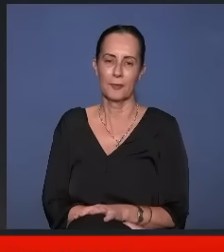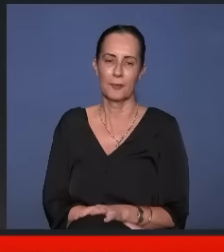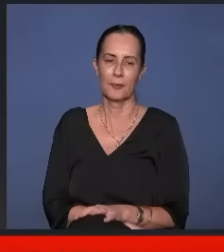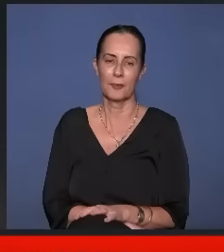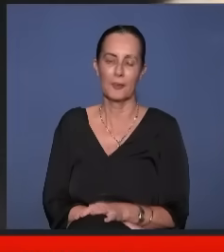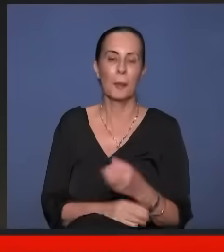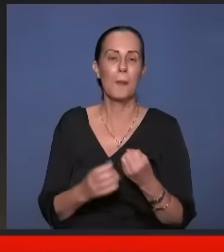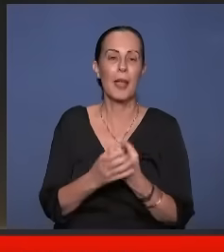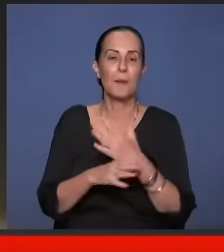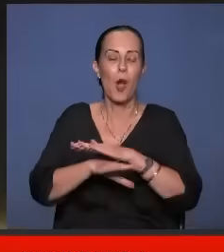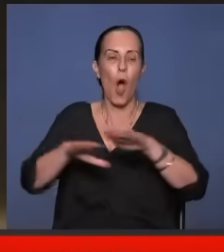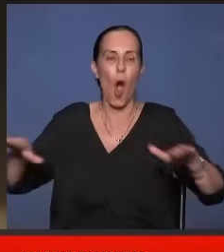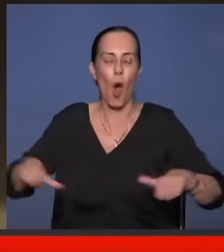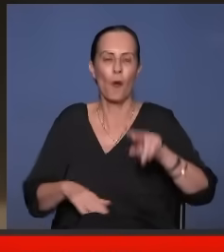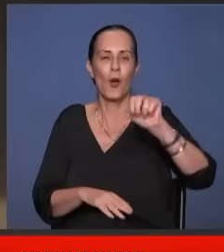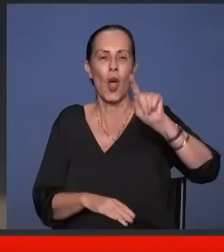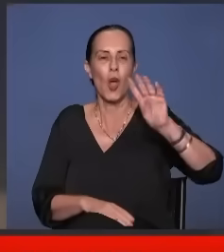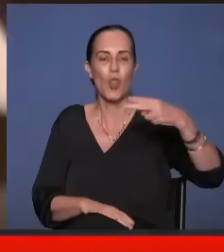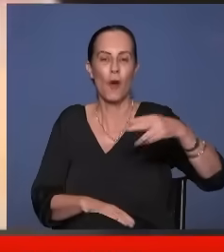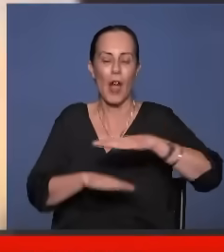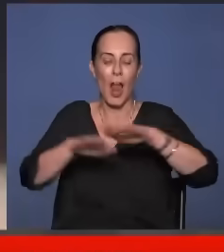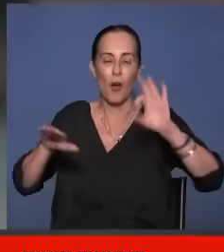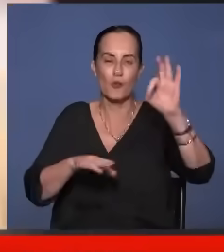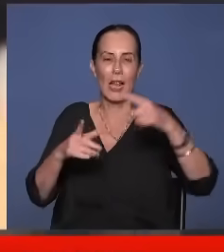מקימים את חוף נובה על החוף של עזה